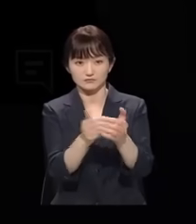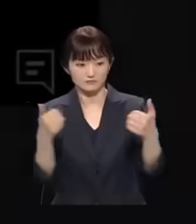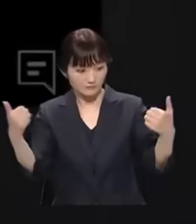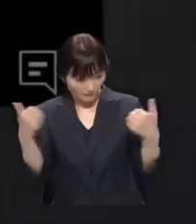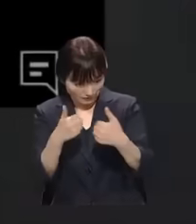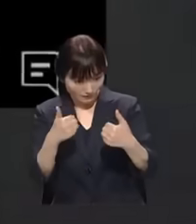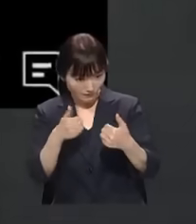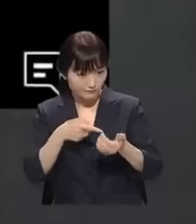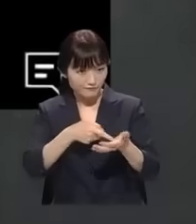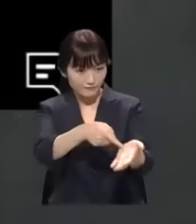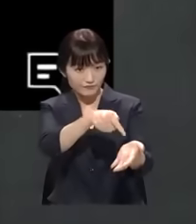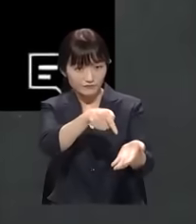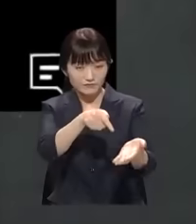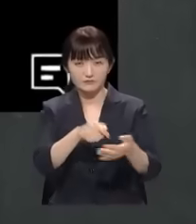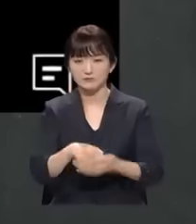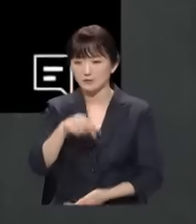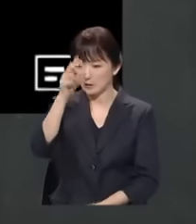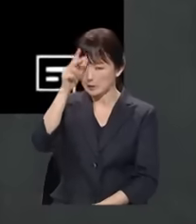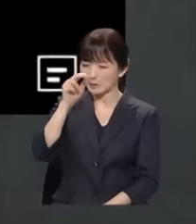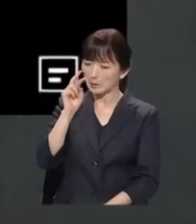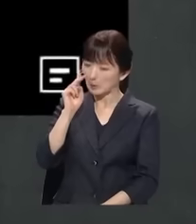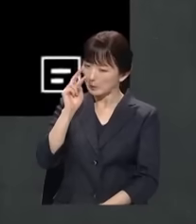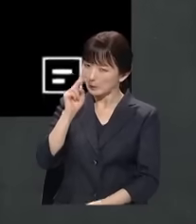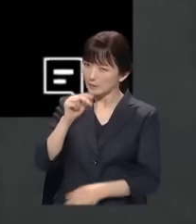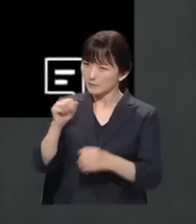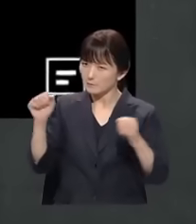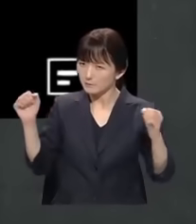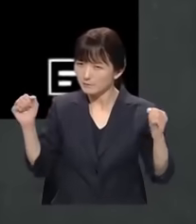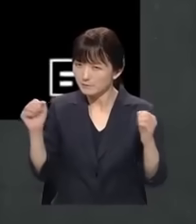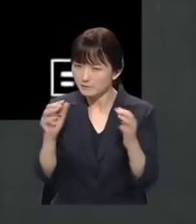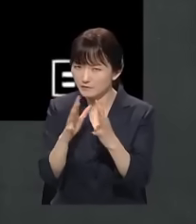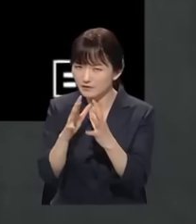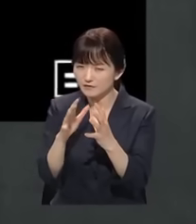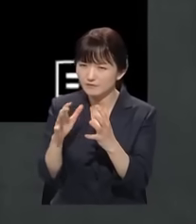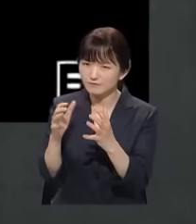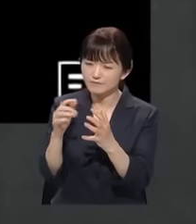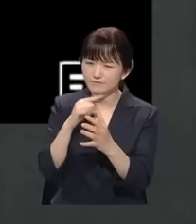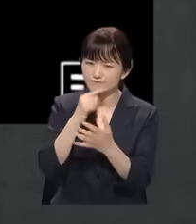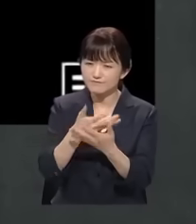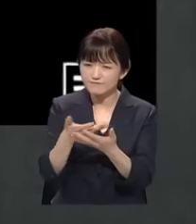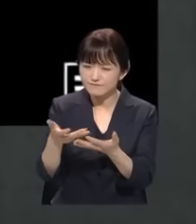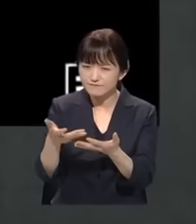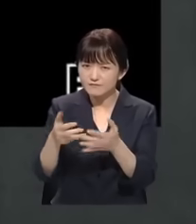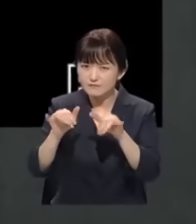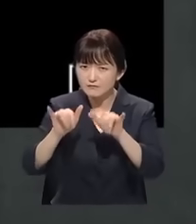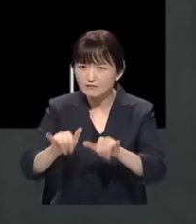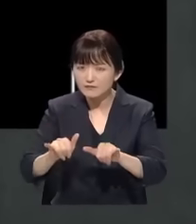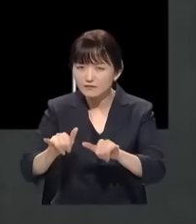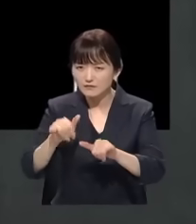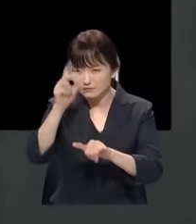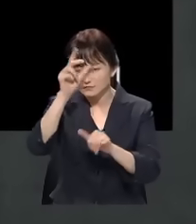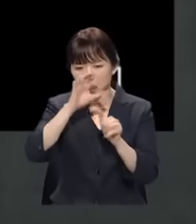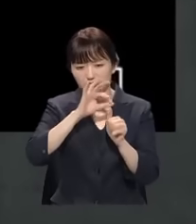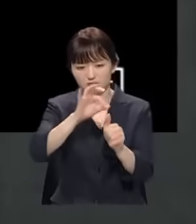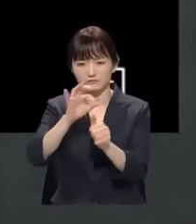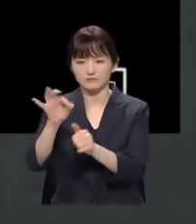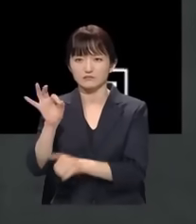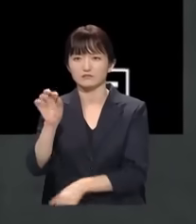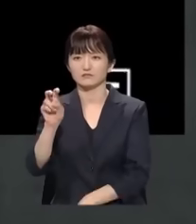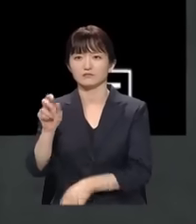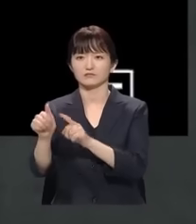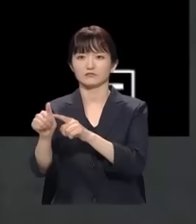예고한 건데 경찰이이 때문에 혹시 모를 어떤 우발 차트에 대비하기 위해서 당시에 경력을 배치했지만 엄씨가 그 당시